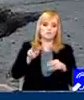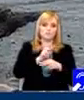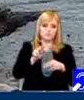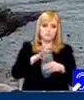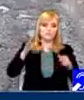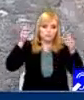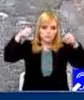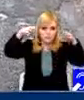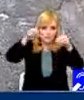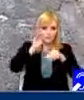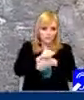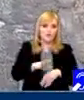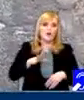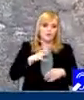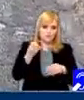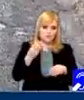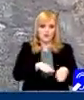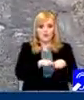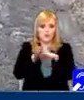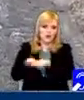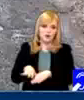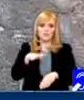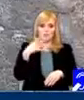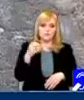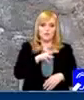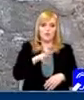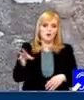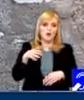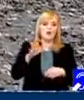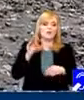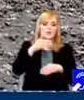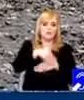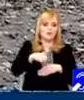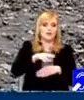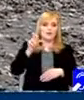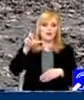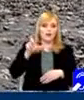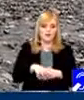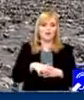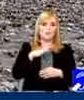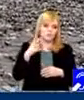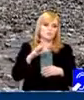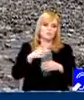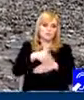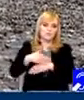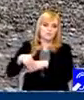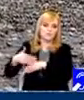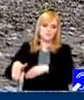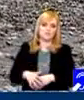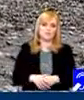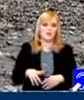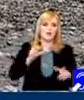fost alocate 380 de milioane de lei. Pe listă este strada Ion Creangă plus un sens giratoriu la intersecția